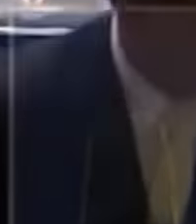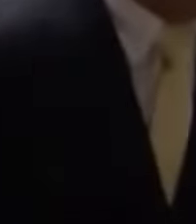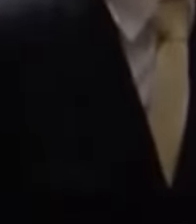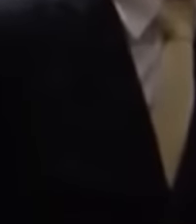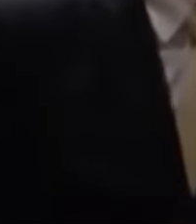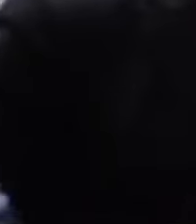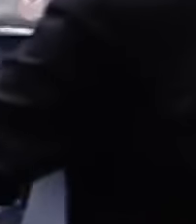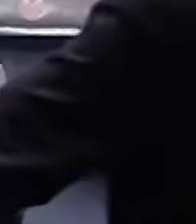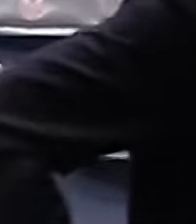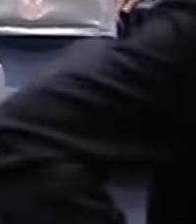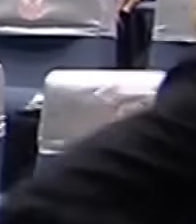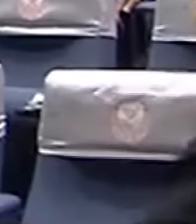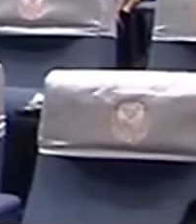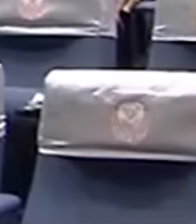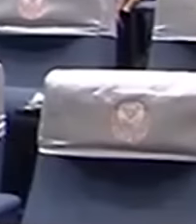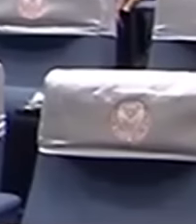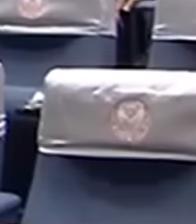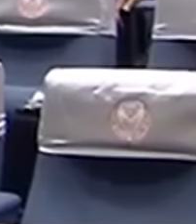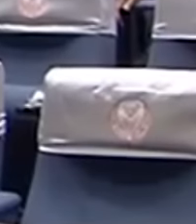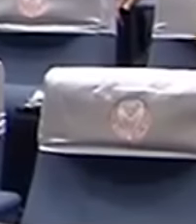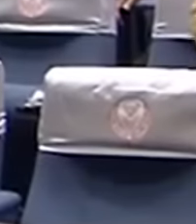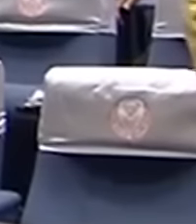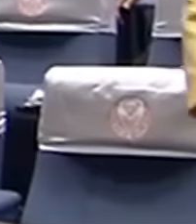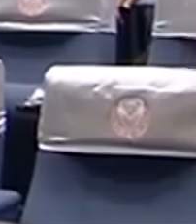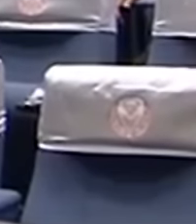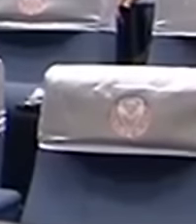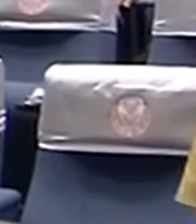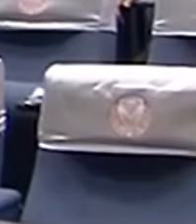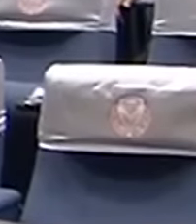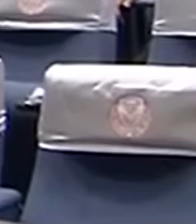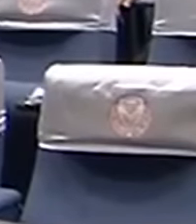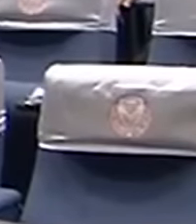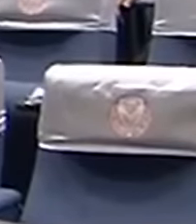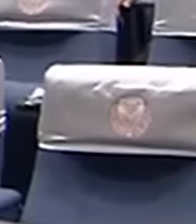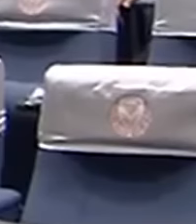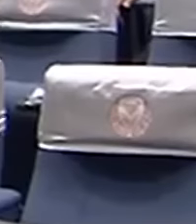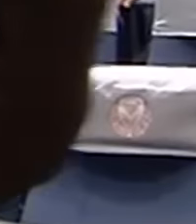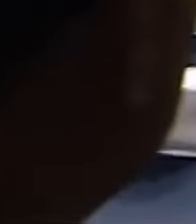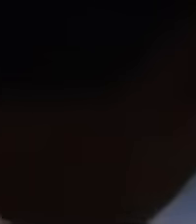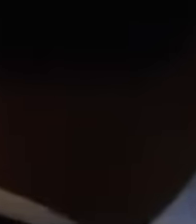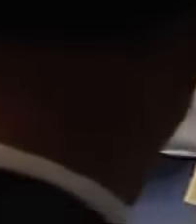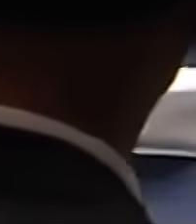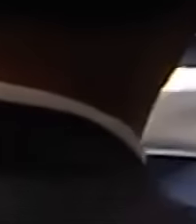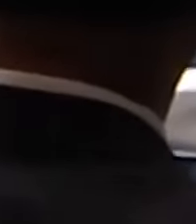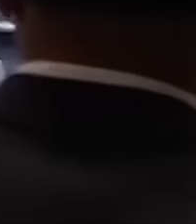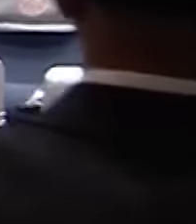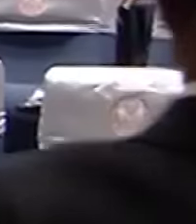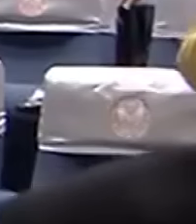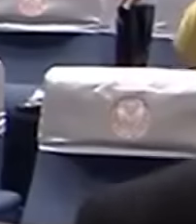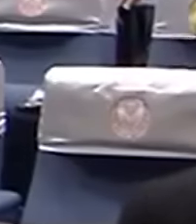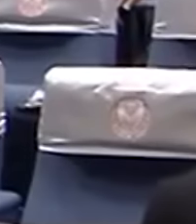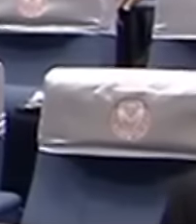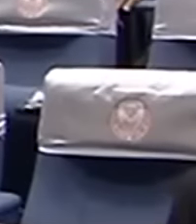ยู่ในขั้นตอนที่สมาชิกรัฐสภาคือท่านพลตำรวจเอกเสรีพิสุทธิ์เตมียเวชน